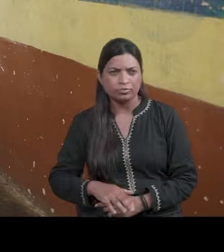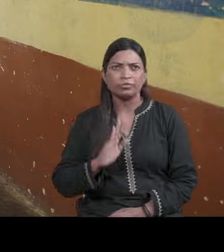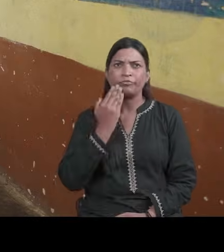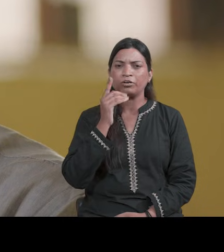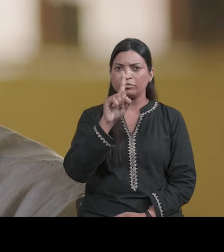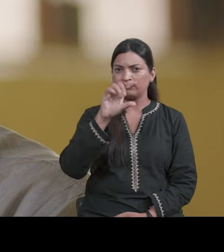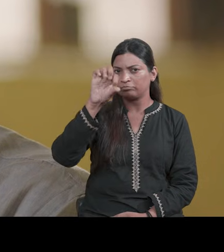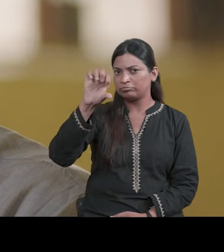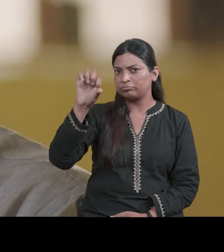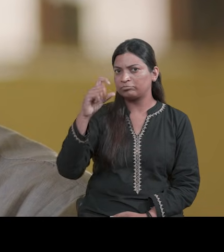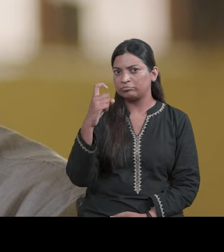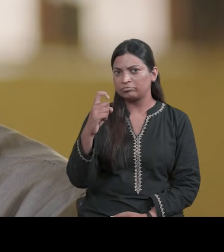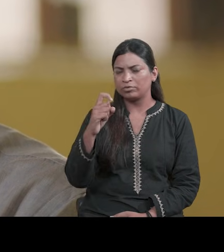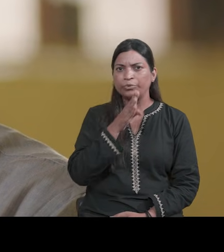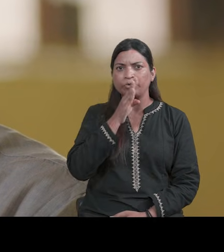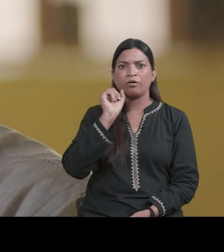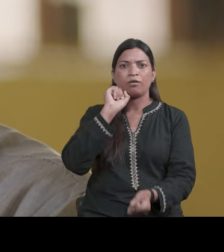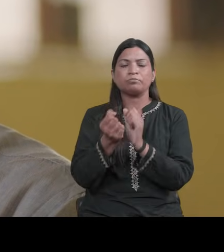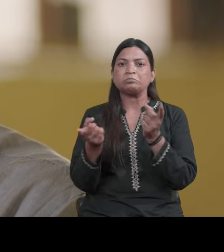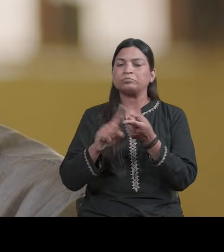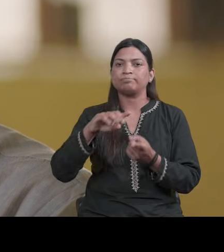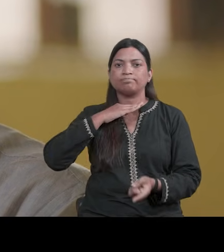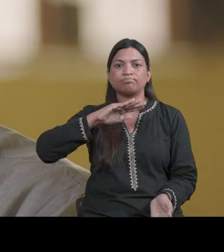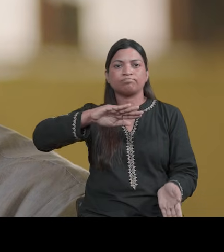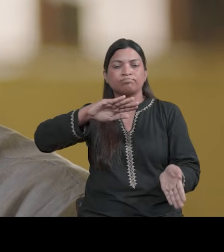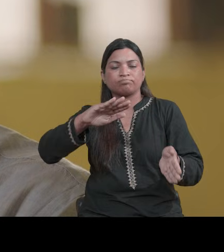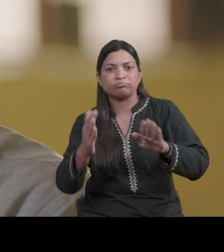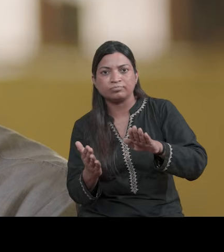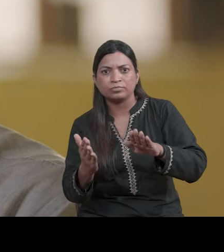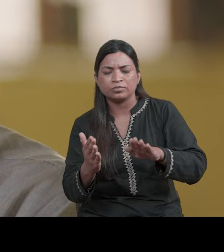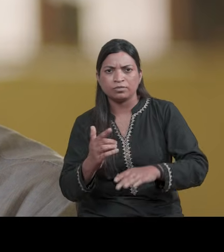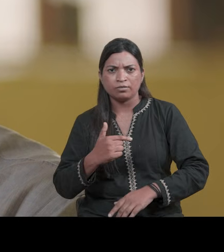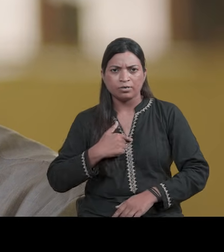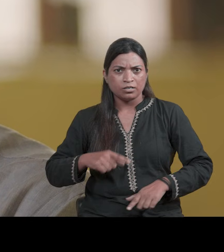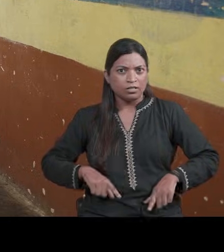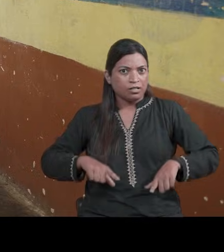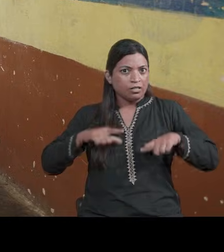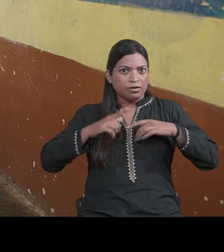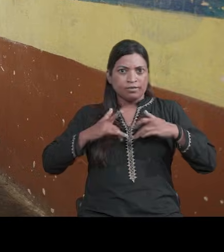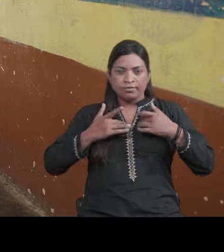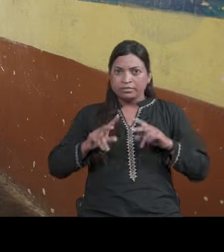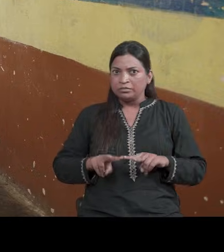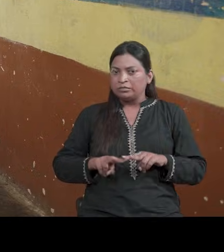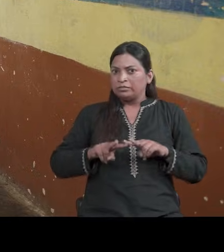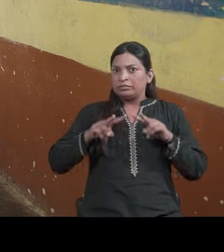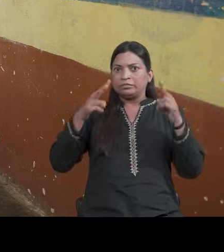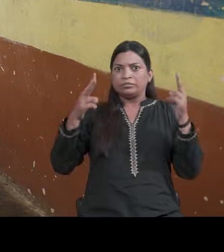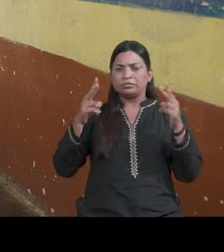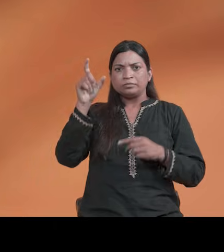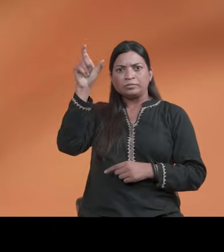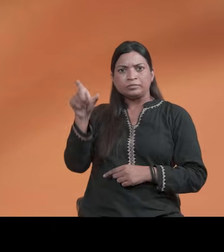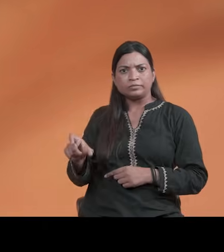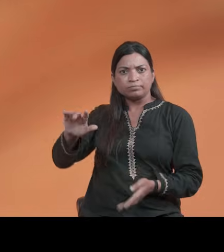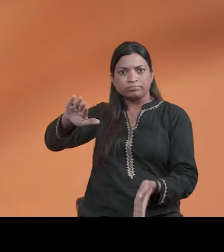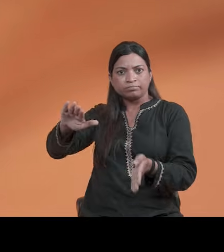उनकी ट्रेन दुर्घटना में मृत्यु हुई और वो मेरी लाइफ का एक टर्निंग पॉइंट था। उनकी डेथ ने मुझे काफ़ी हिला